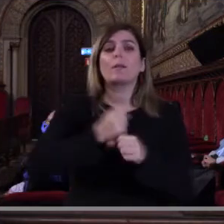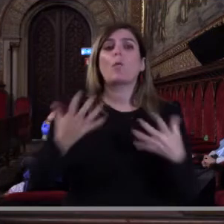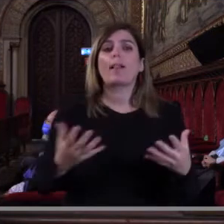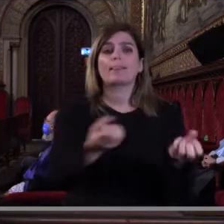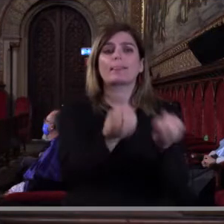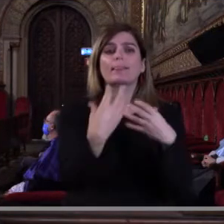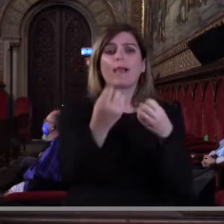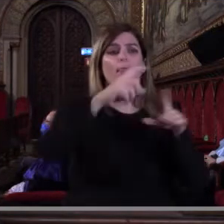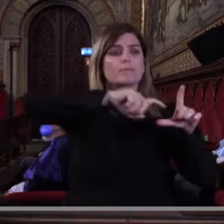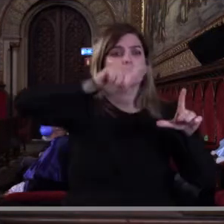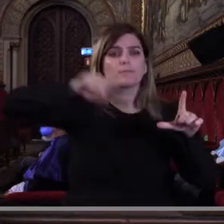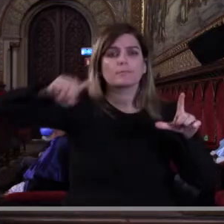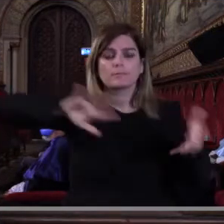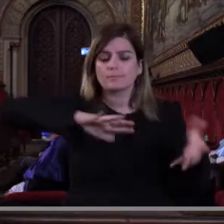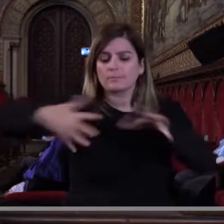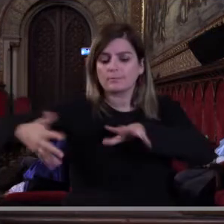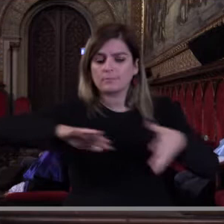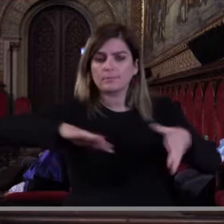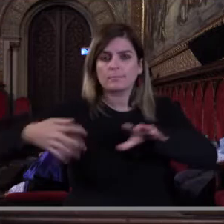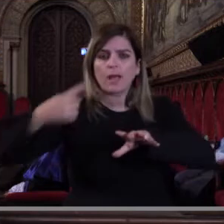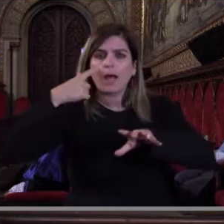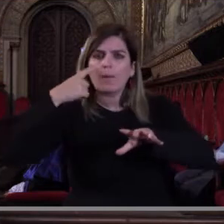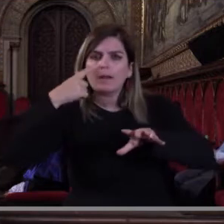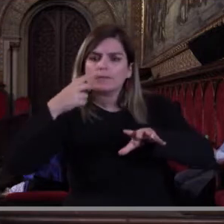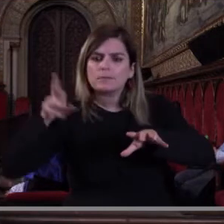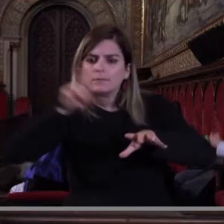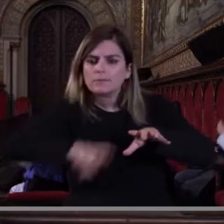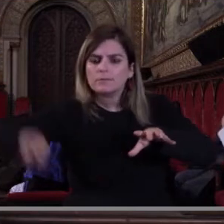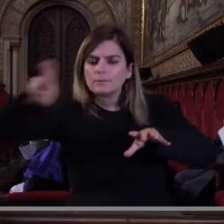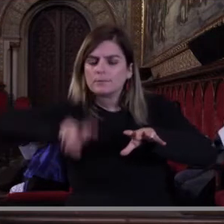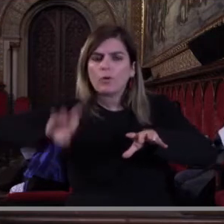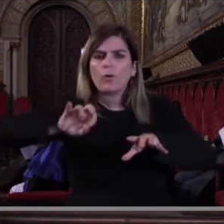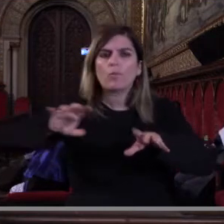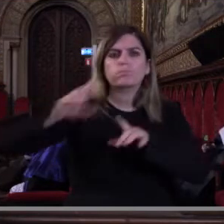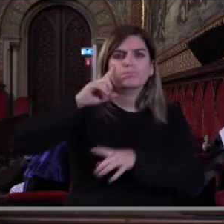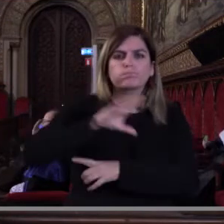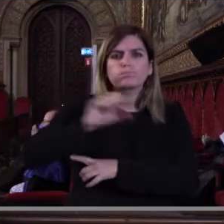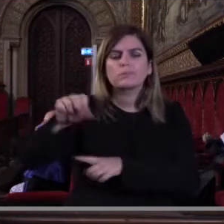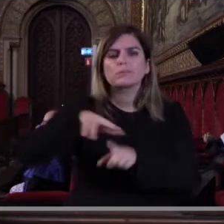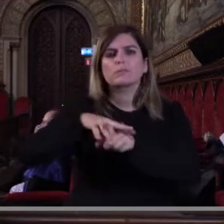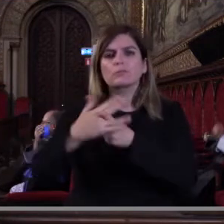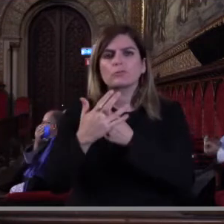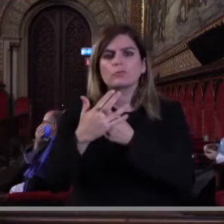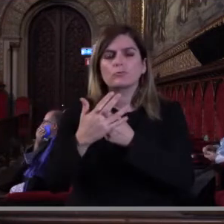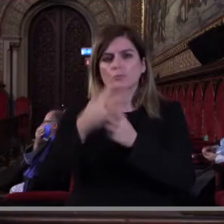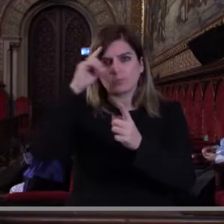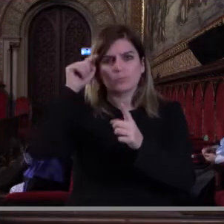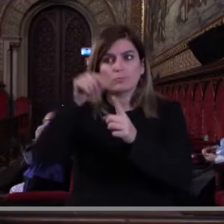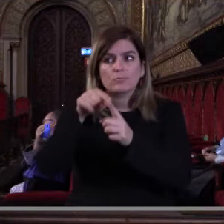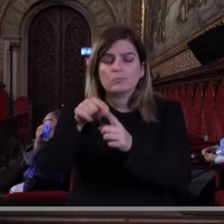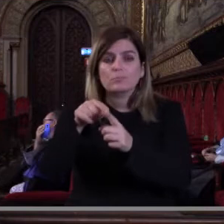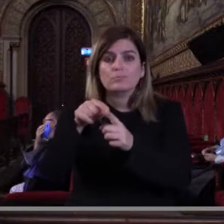dades, tractar d'entendre-les i veure si hi ha patrons recurrents o situacions que ens permetin arribar al que en essència